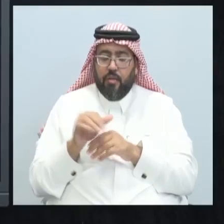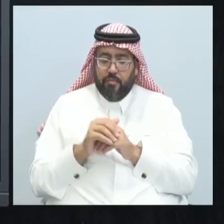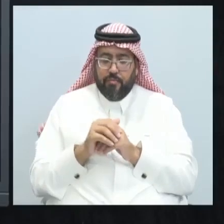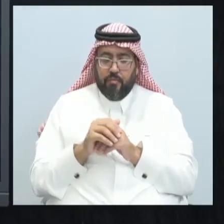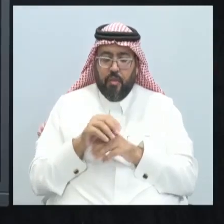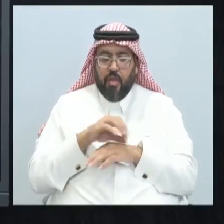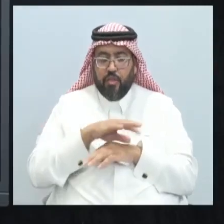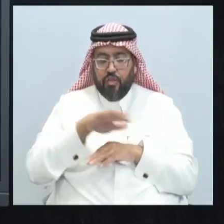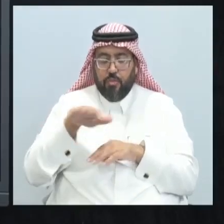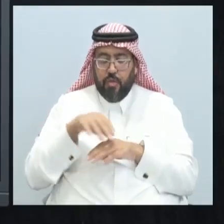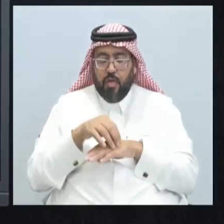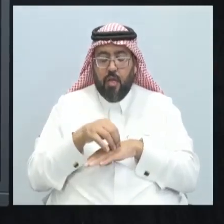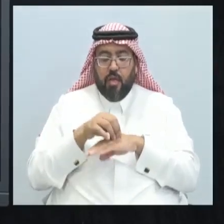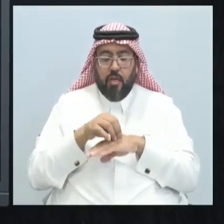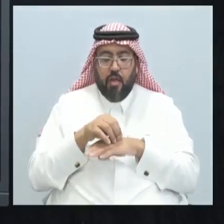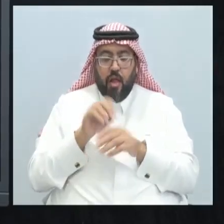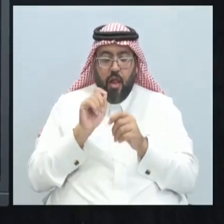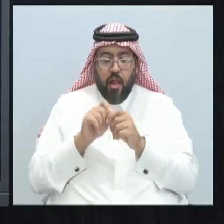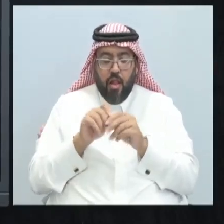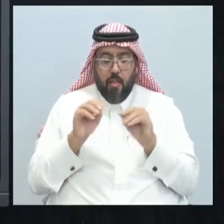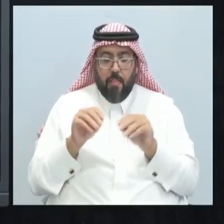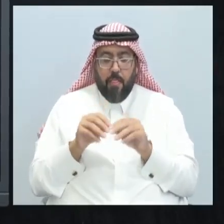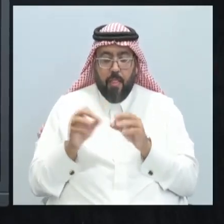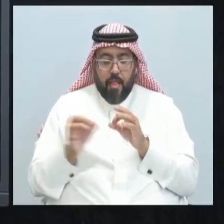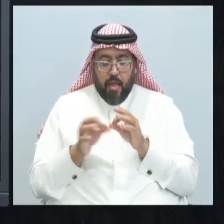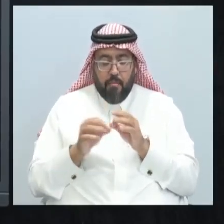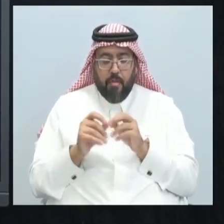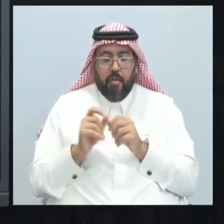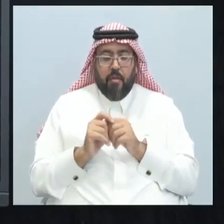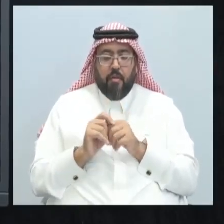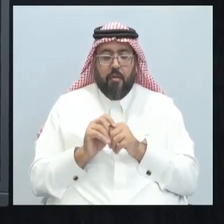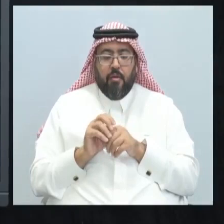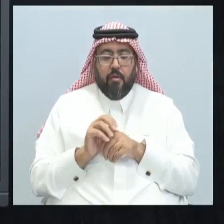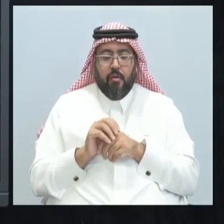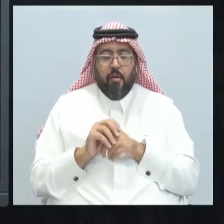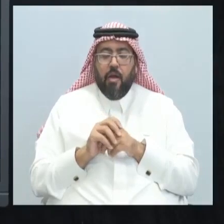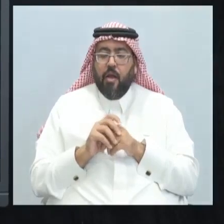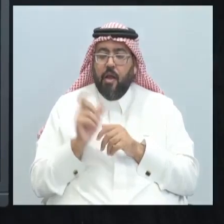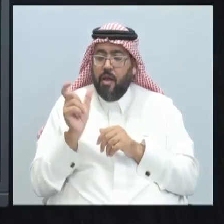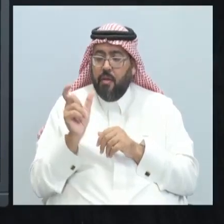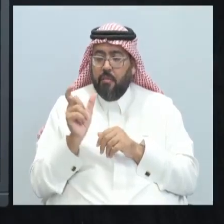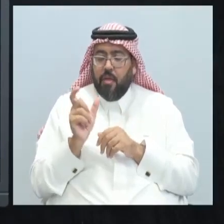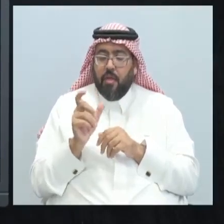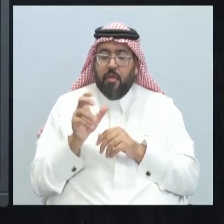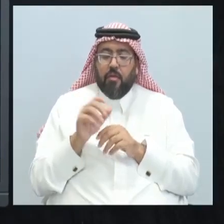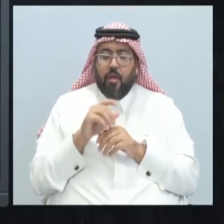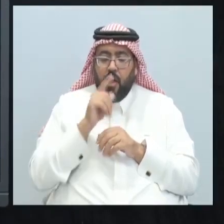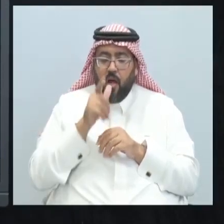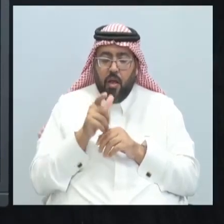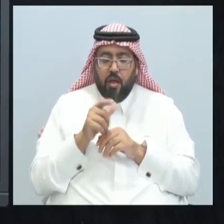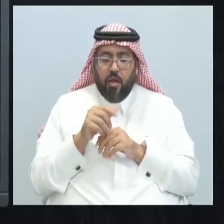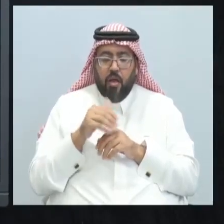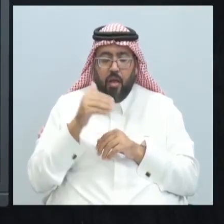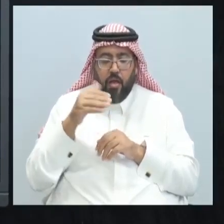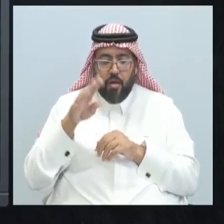واولى الناس بهذا الحسن الخلق هم اقرب الناس اليك والنبي صلى الله عليه وسلم يقول ان